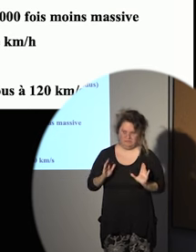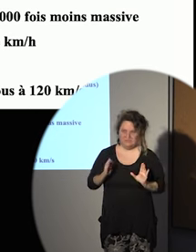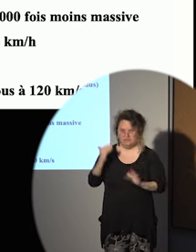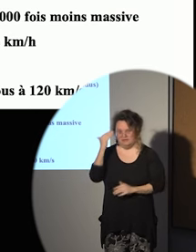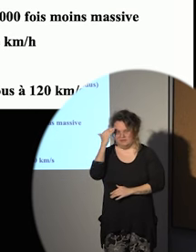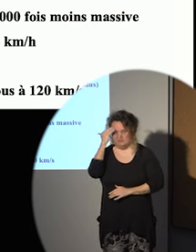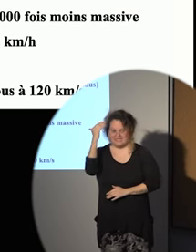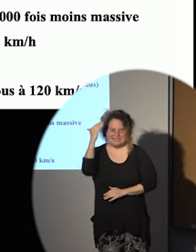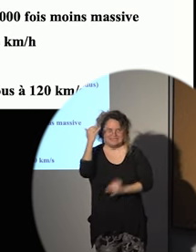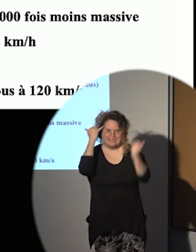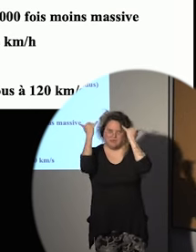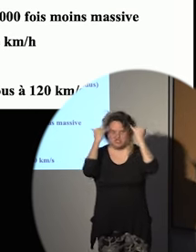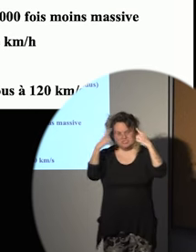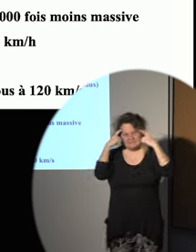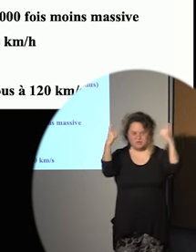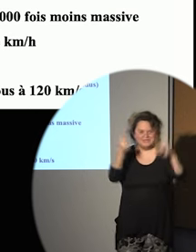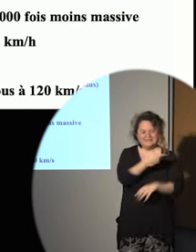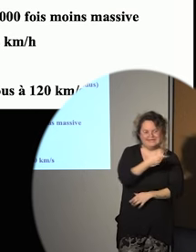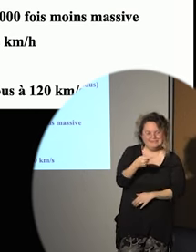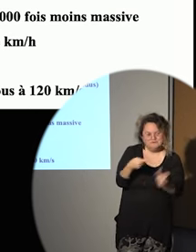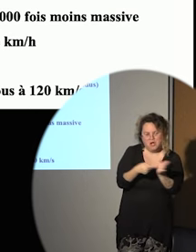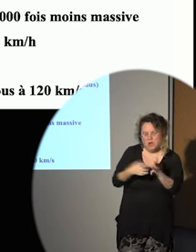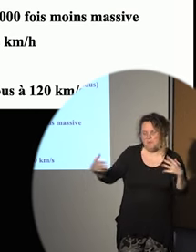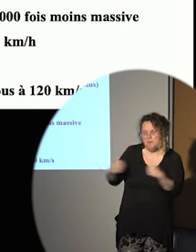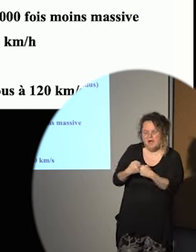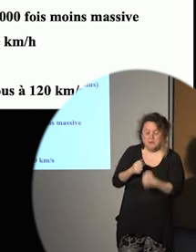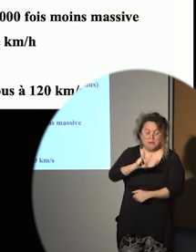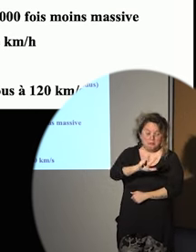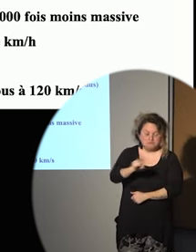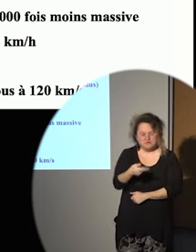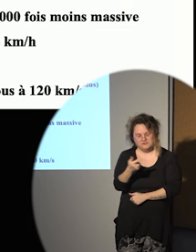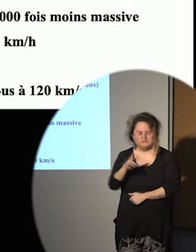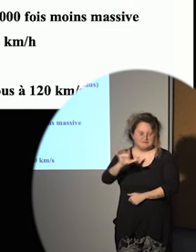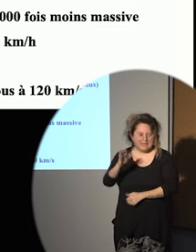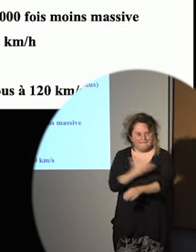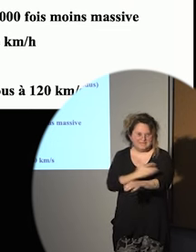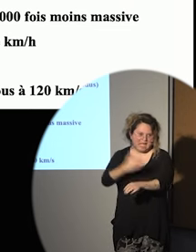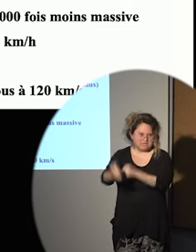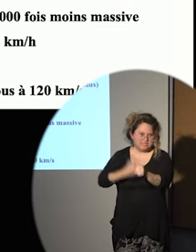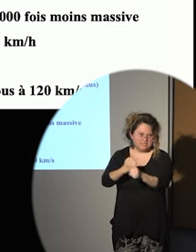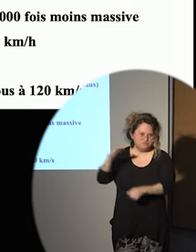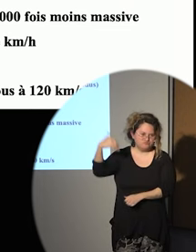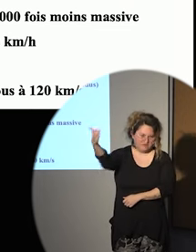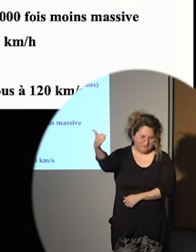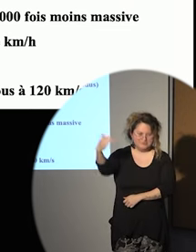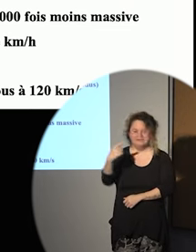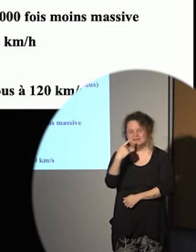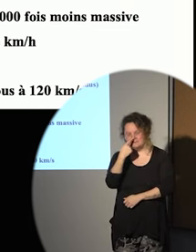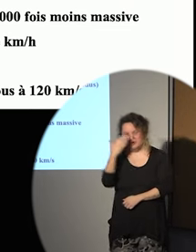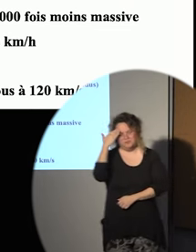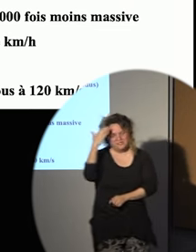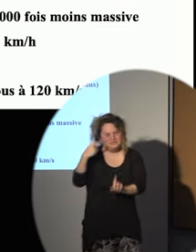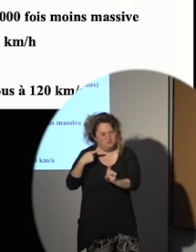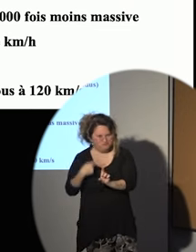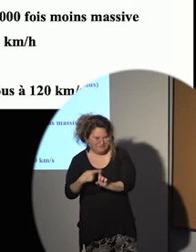le plus pessimiste, c'est dans 3,5 milliards d'années. Dans le cas le plus optimiste, c'est dans